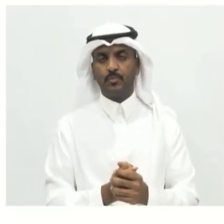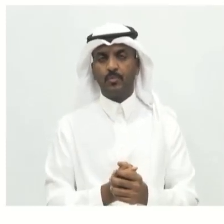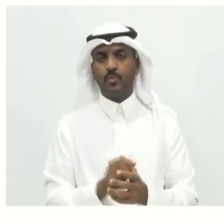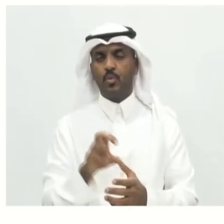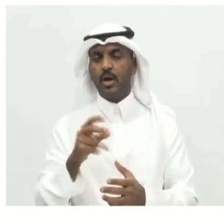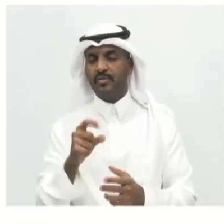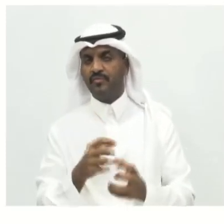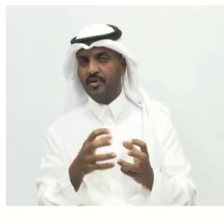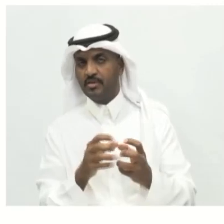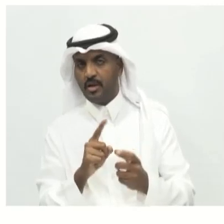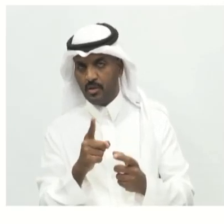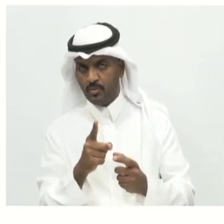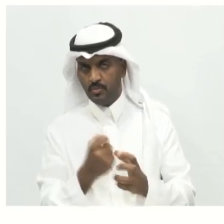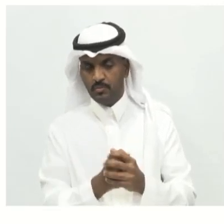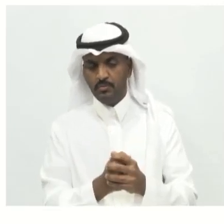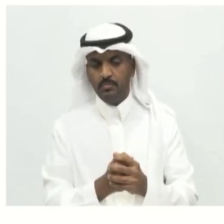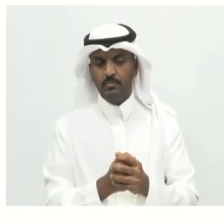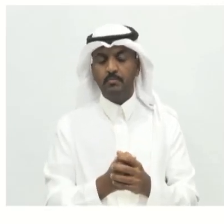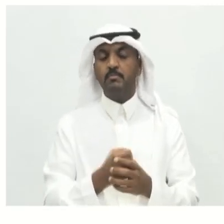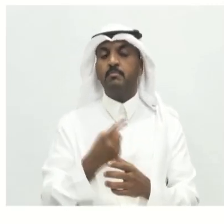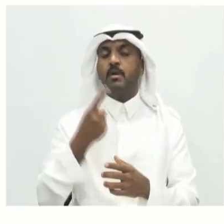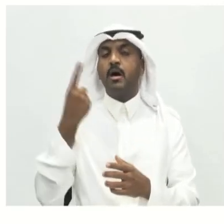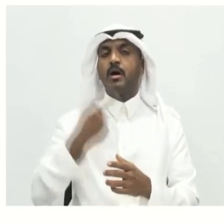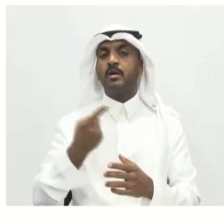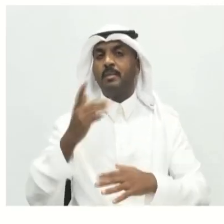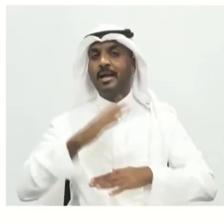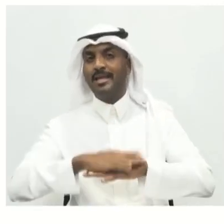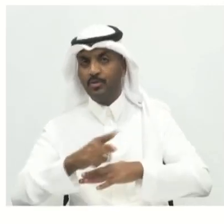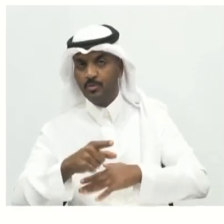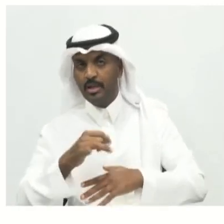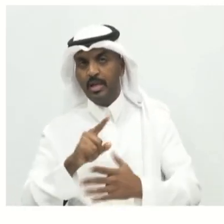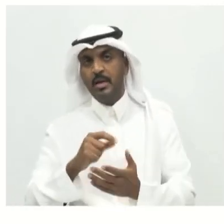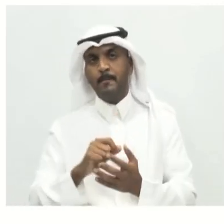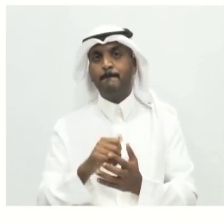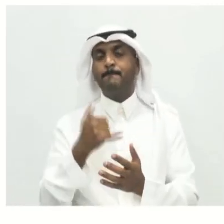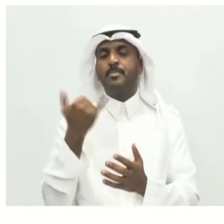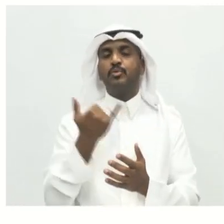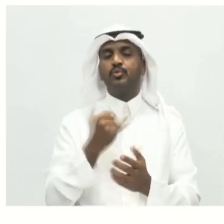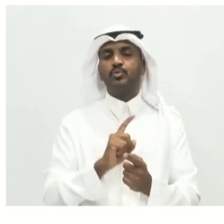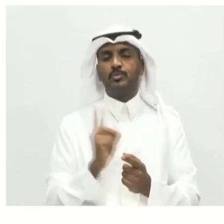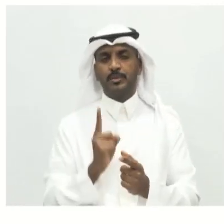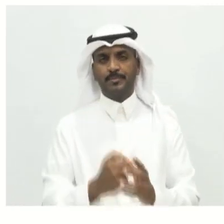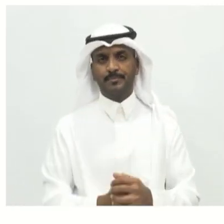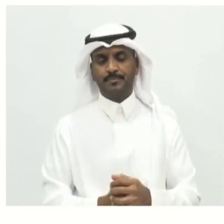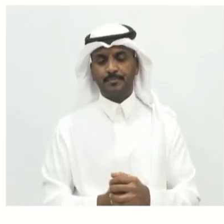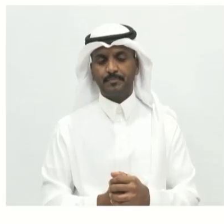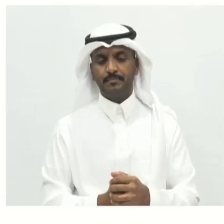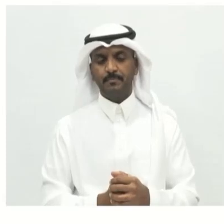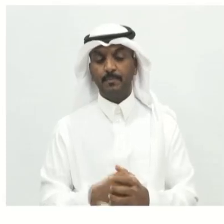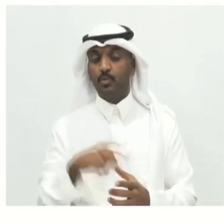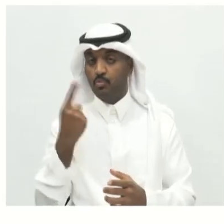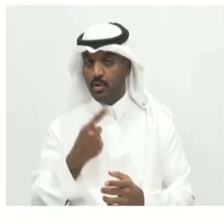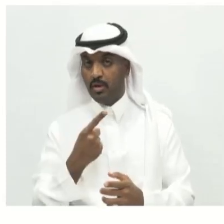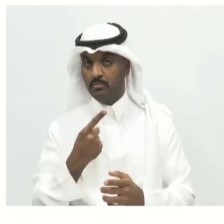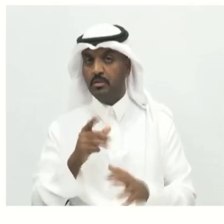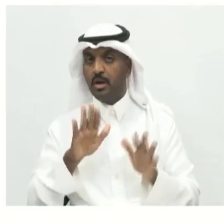وقد فصل لكم ما حرم عليكم الا ما اضطررتم اليه اذا المحرم محرم